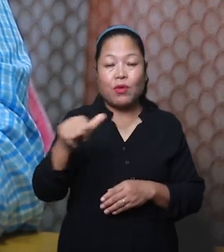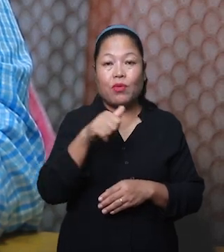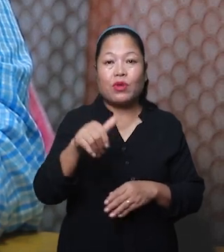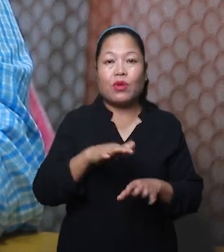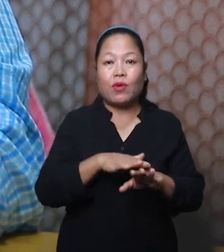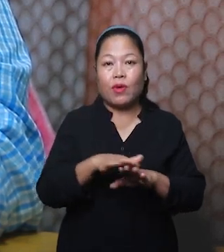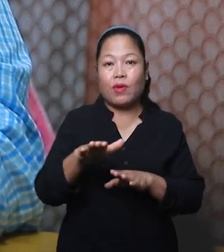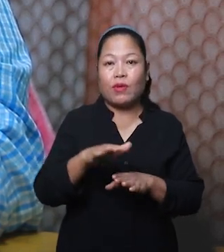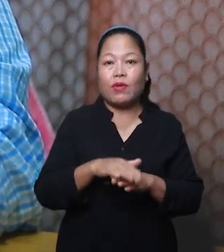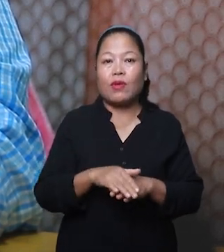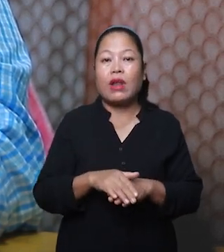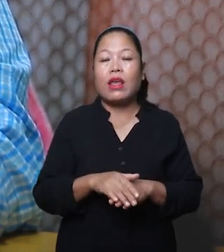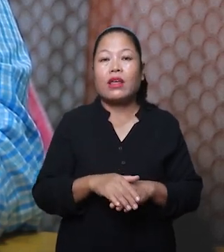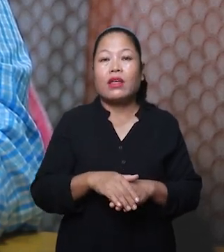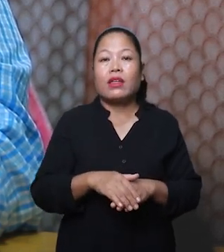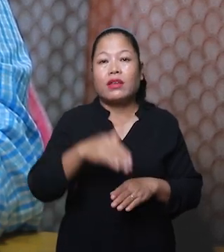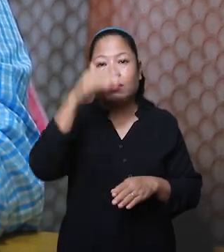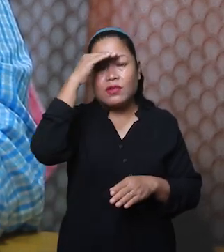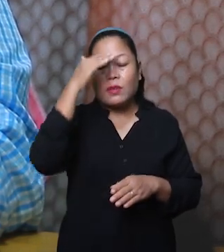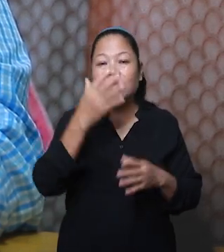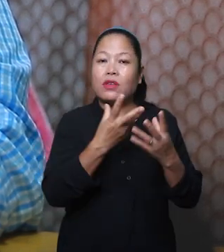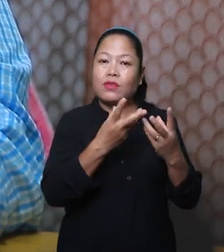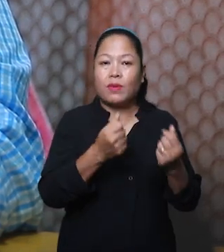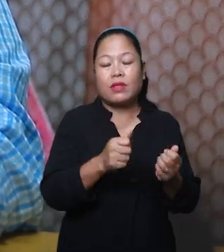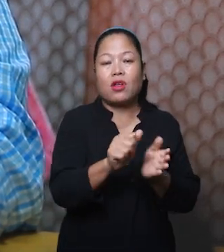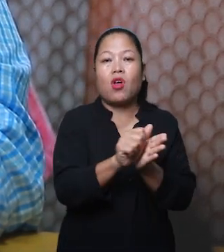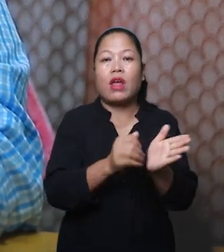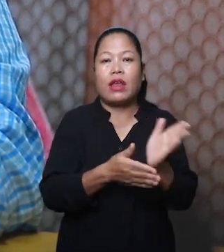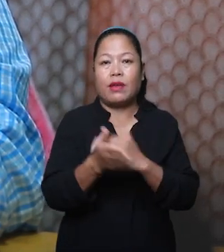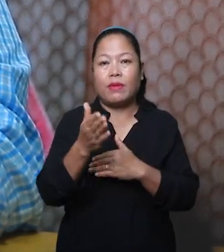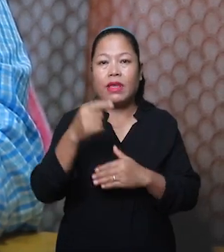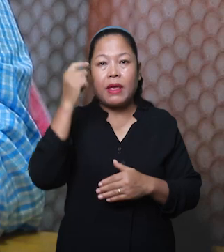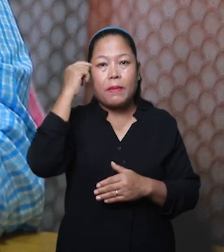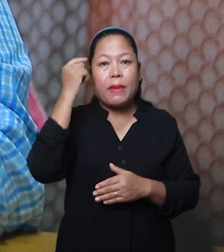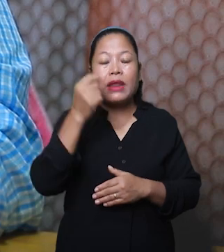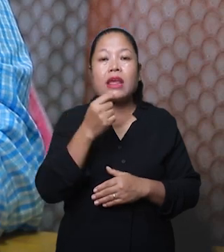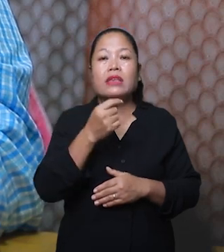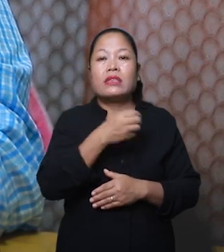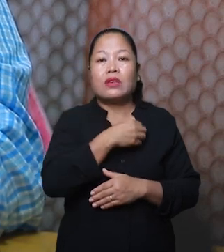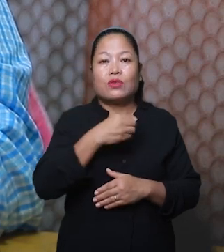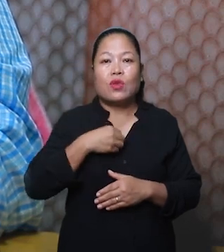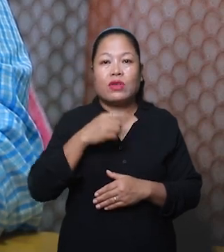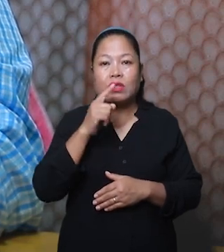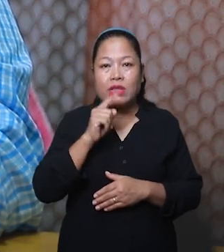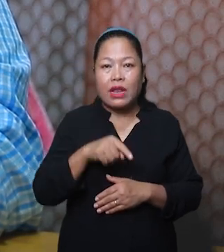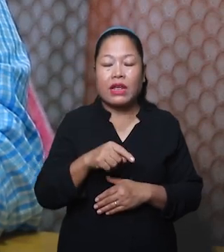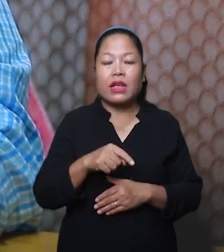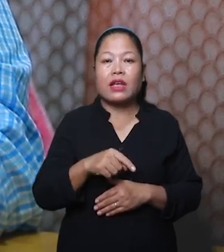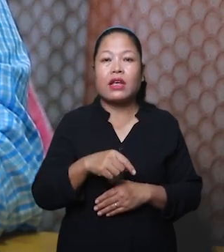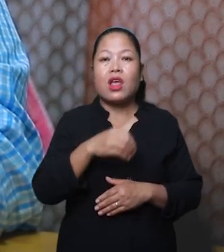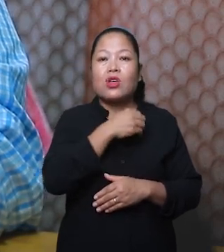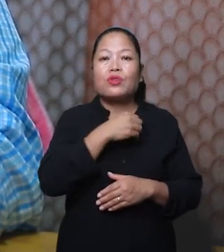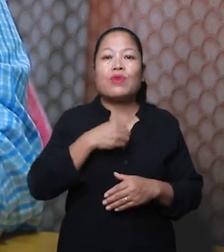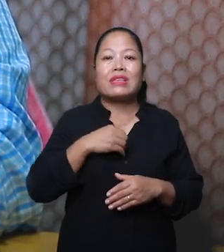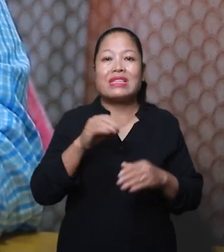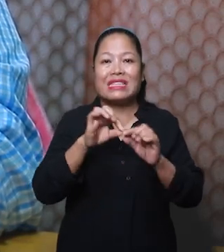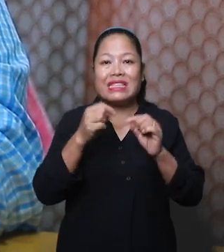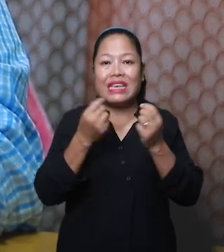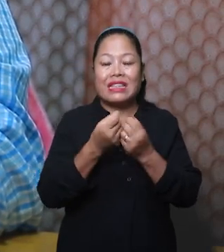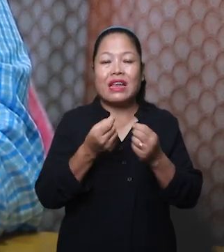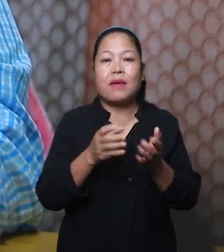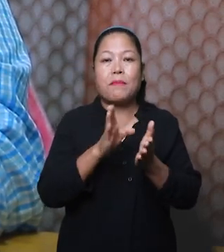लगाएर उनीहरूलाई त्यो पक्ष पनि समाधानको लागि चाहिँ अगाडि बढ्नुपर्दो रहेछ र मानसिक स्वास्थ्यलाई चाहिँ यो स्वास्थ्य